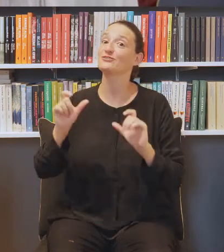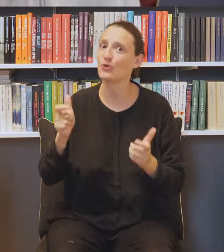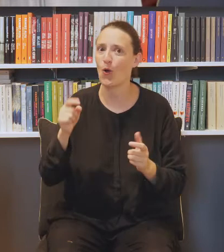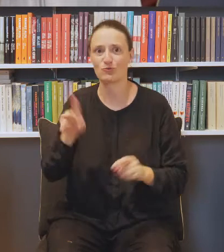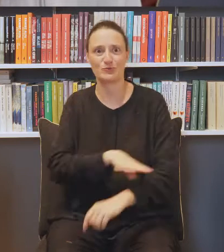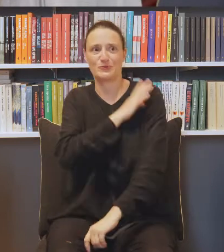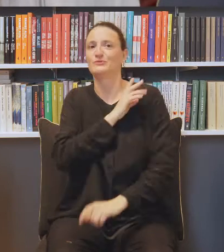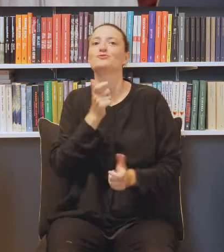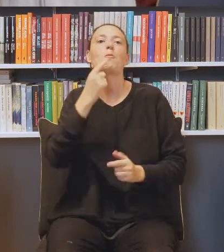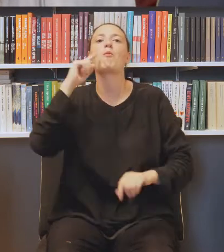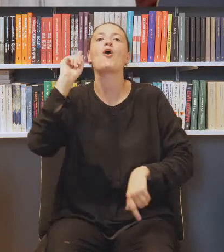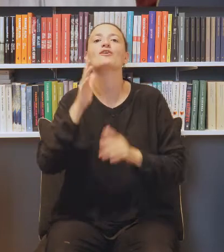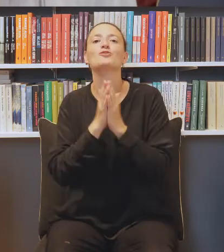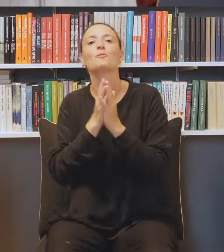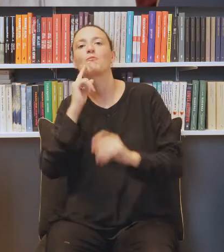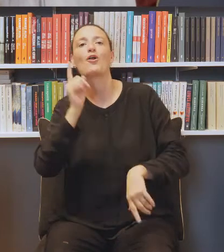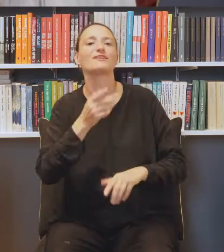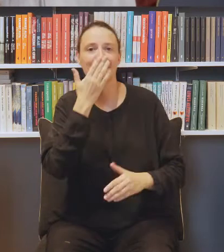byś nam polecił?